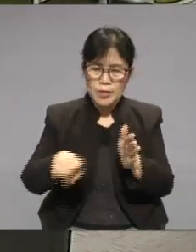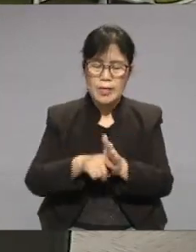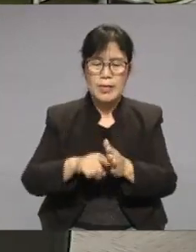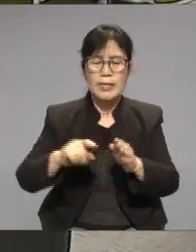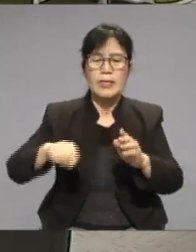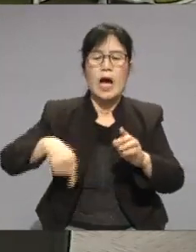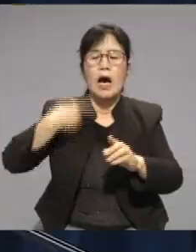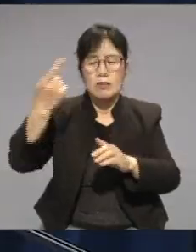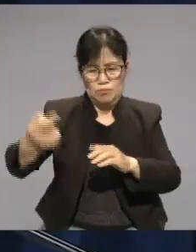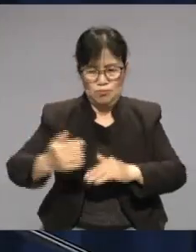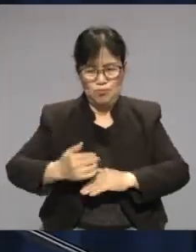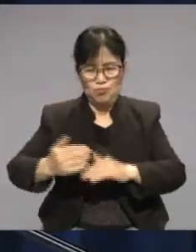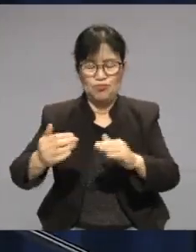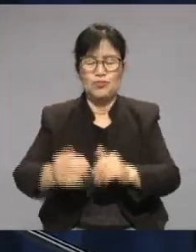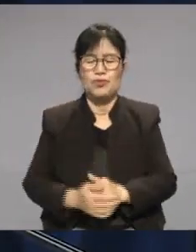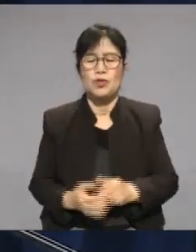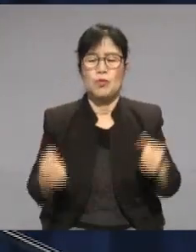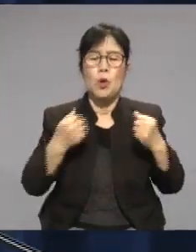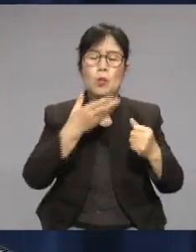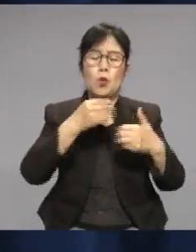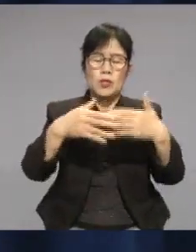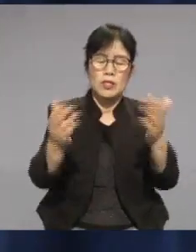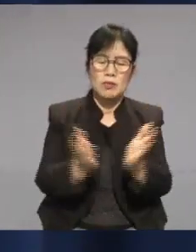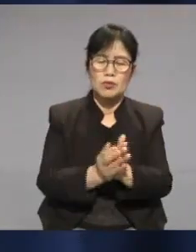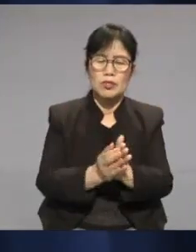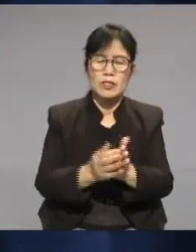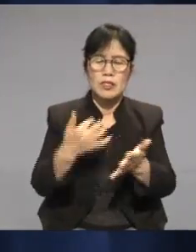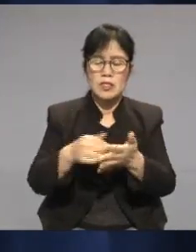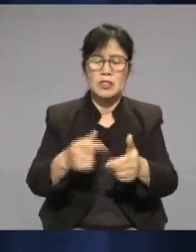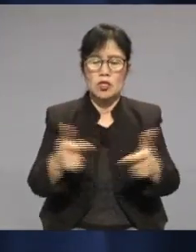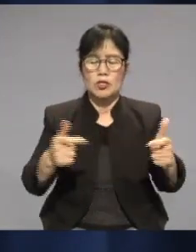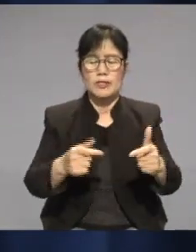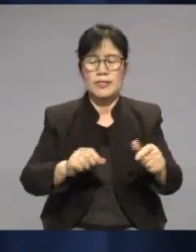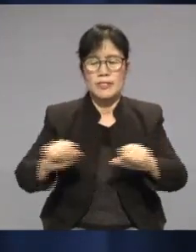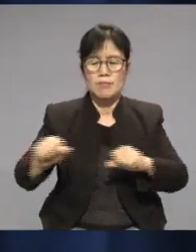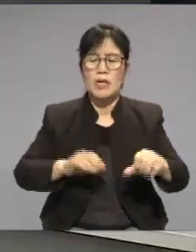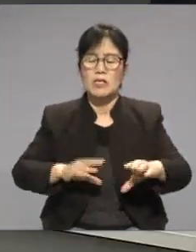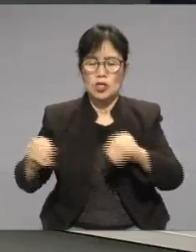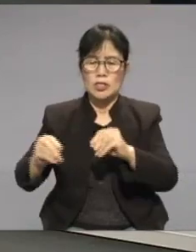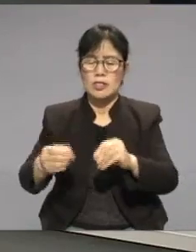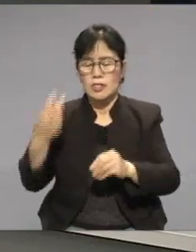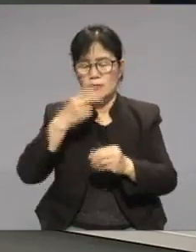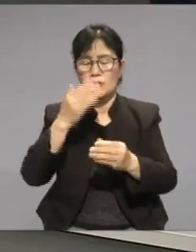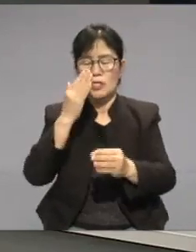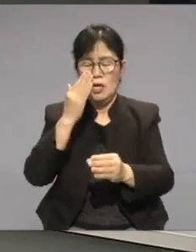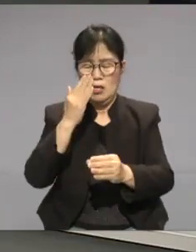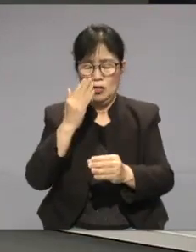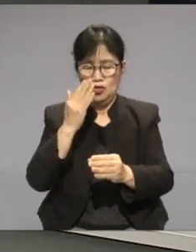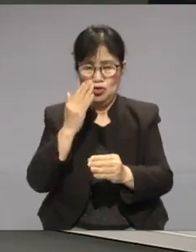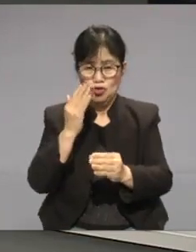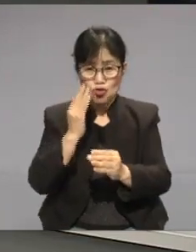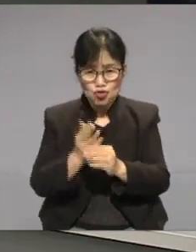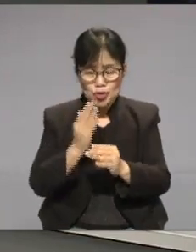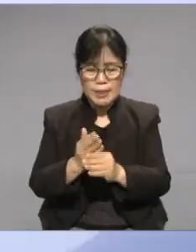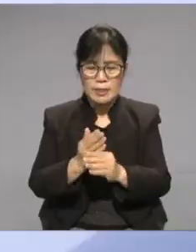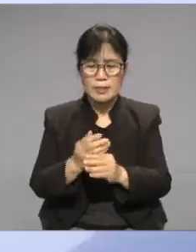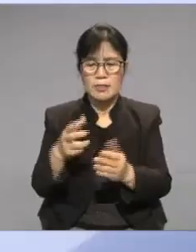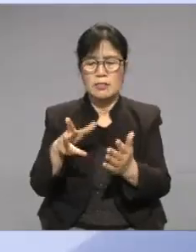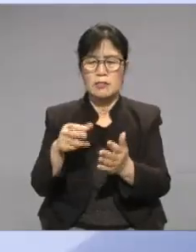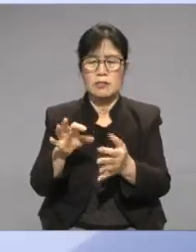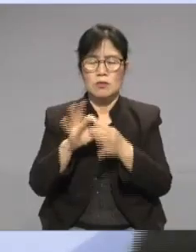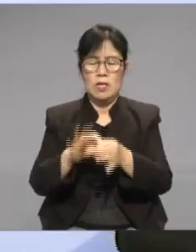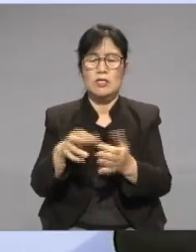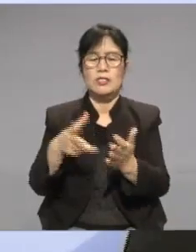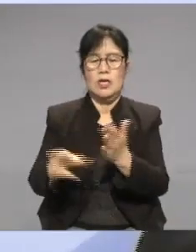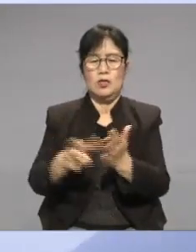있습니다. 보건복지부는 의대 증원 집행정지를 심사 중인 서울고등법원에 관련 자료를 제출했고,